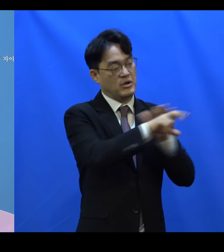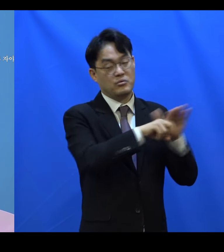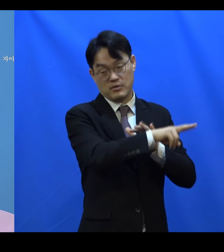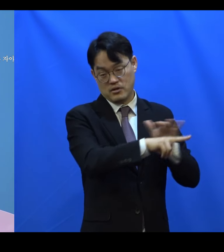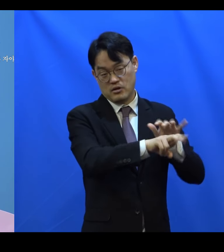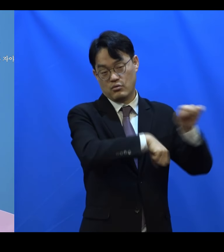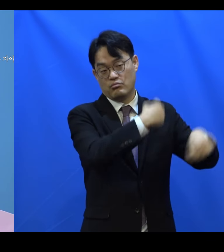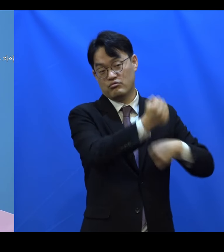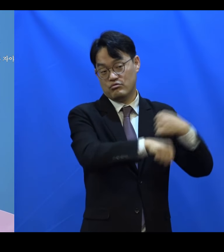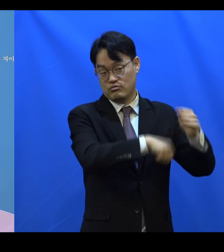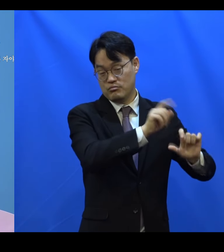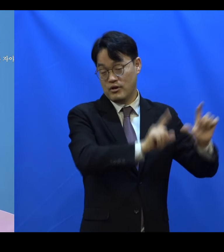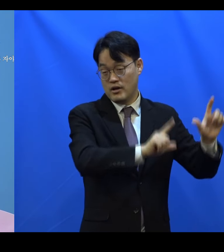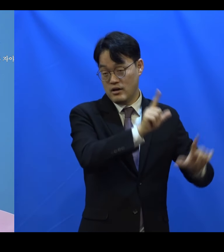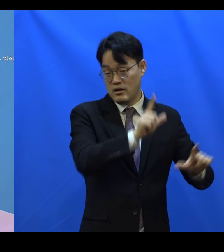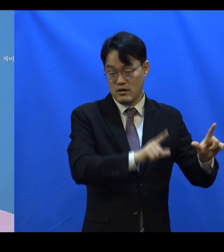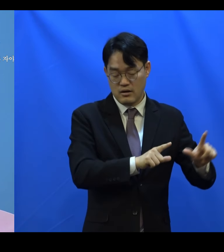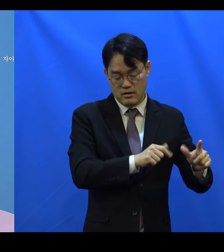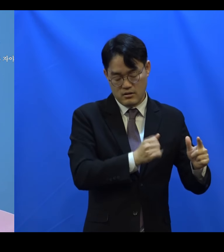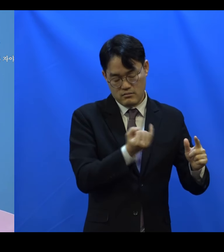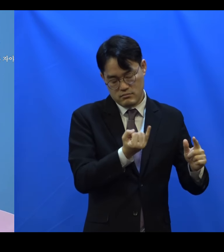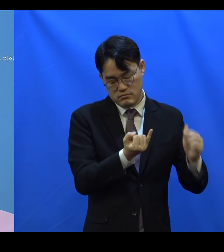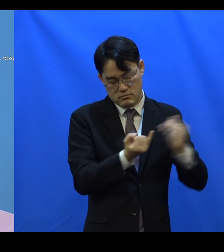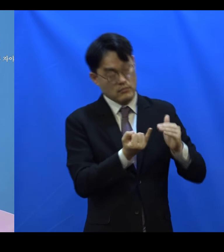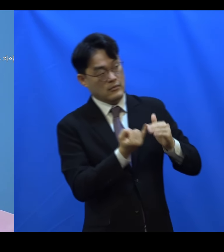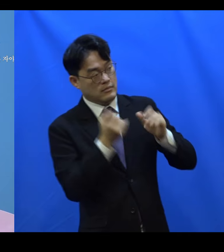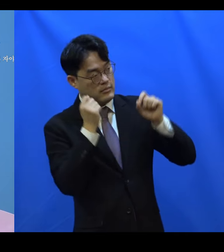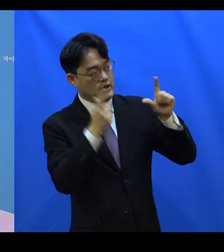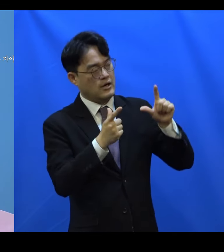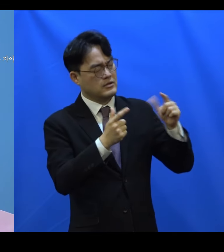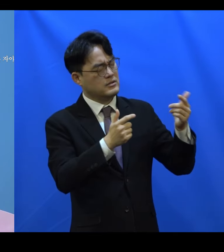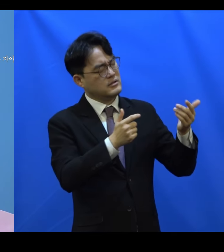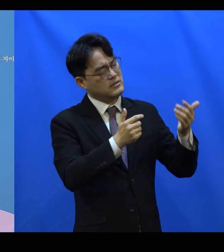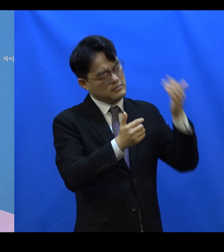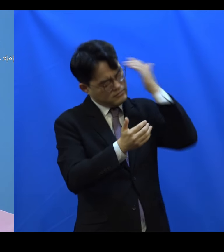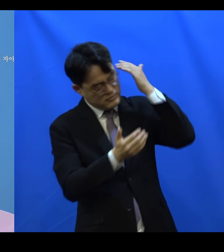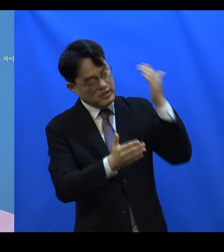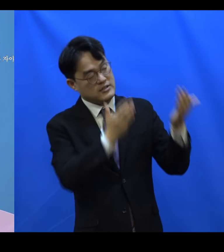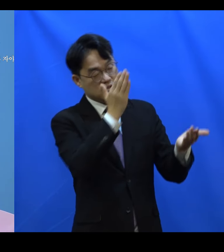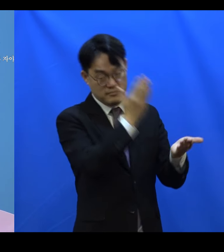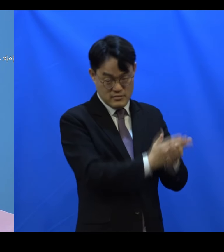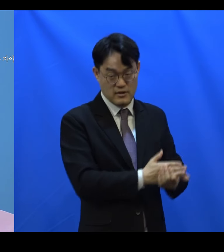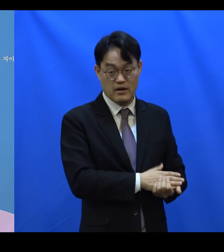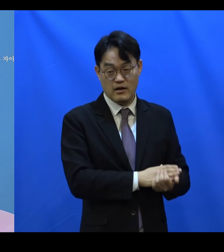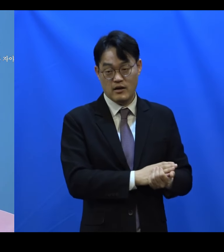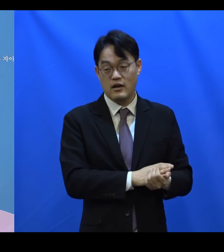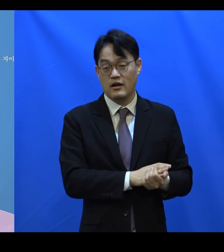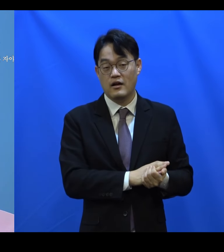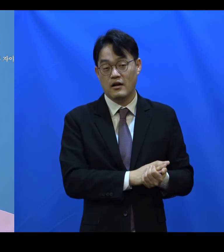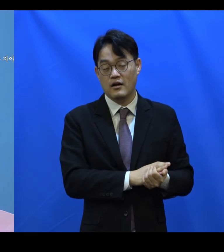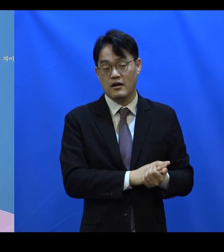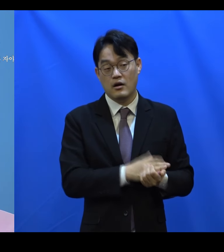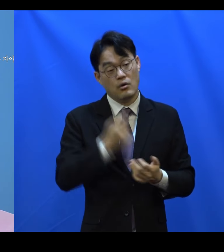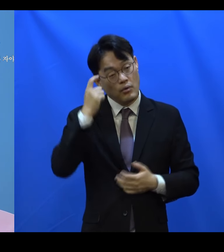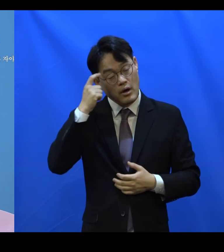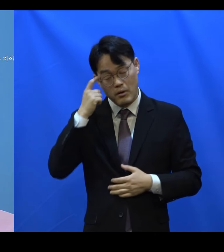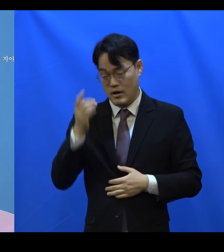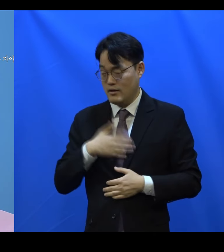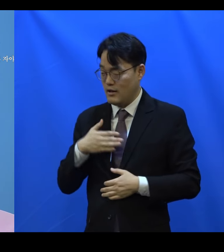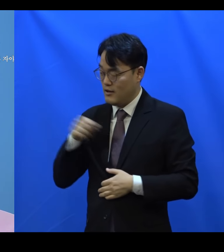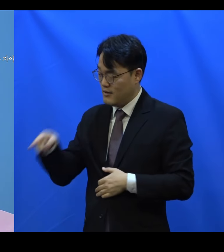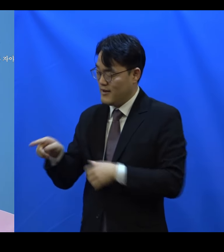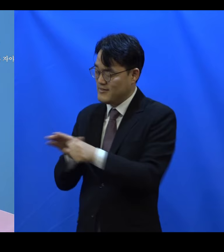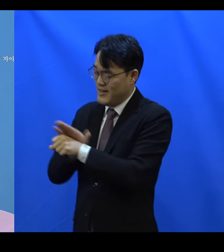거죠. 술라미 여인의 간절한 소망이 담겨 있습니다. 그건 뭐냐면 그녀와 그녀의 사랑하는 이와의 사랑을 다른